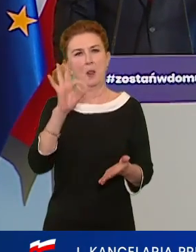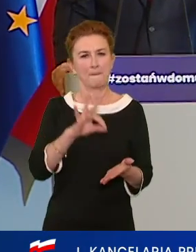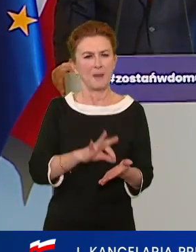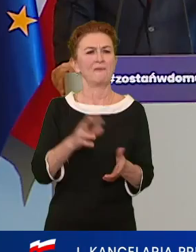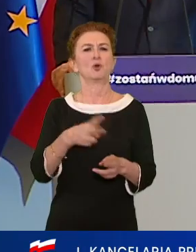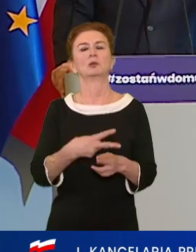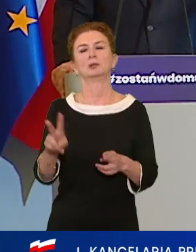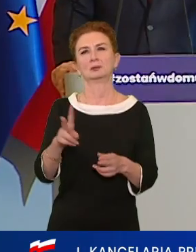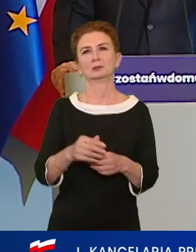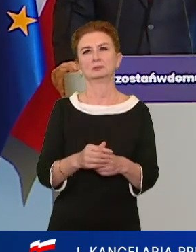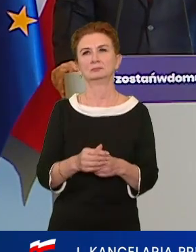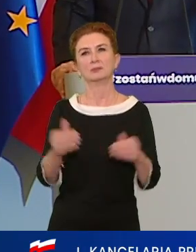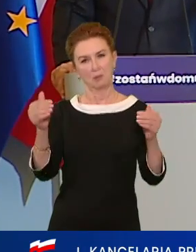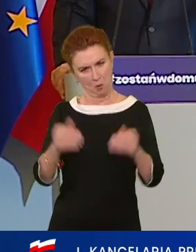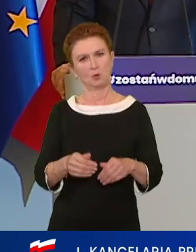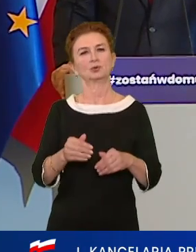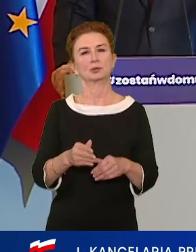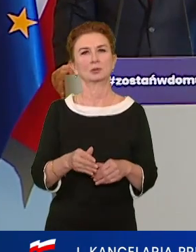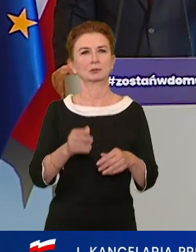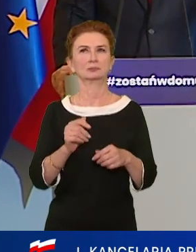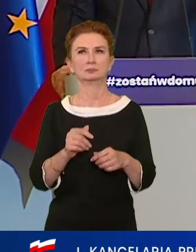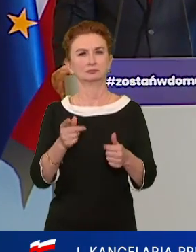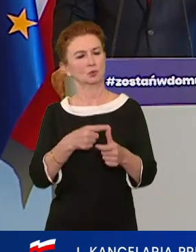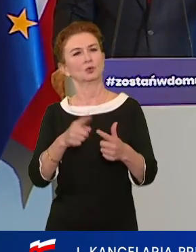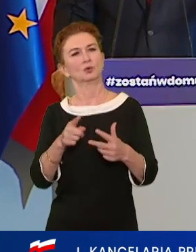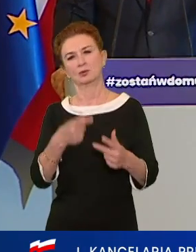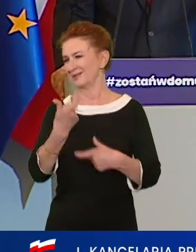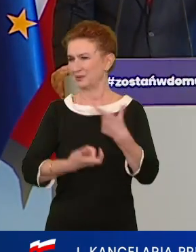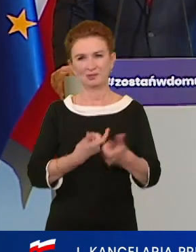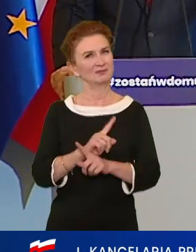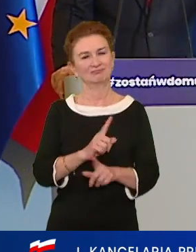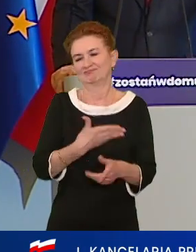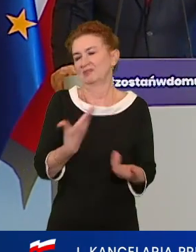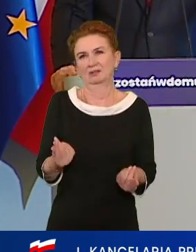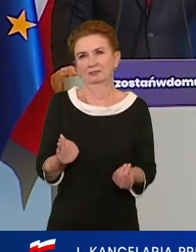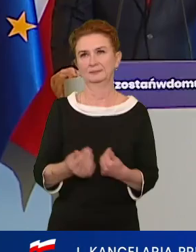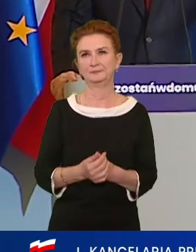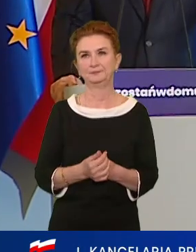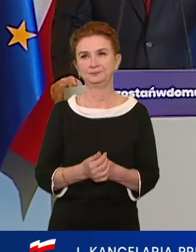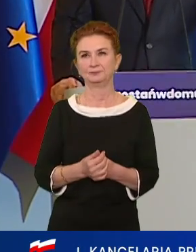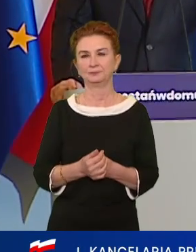datą pozwolimy na dany typ działalności natomiast